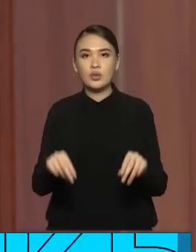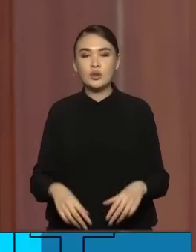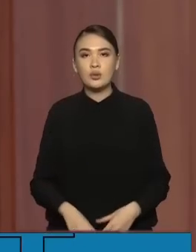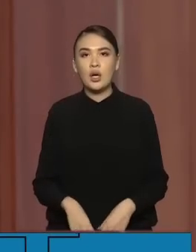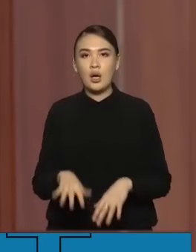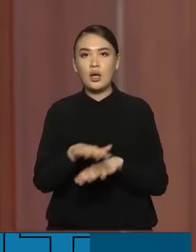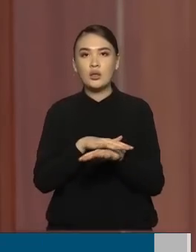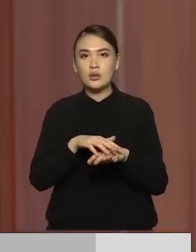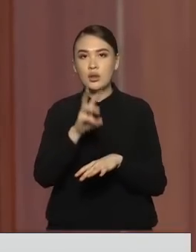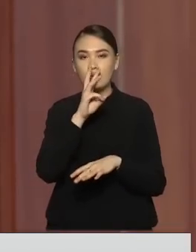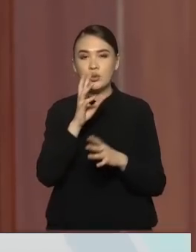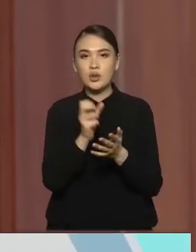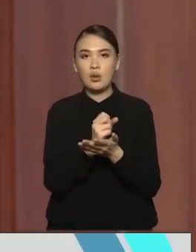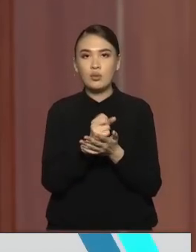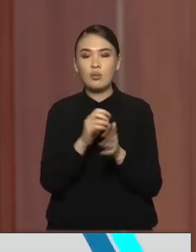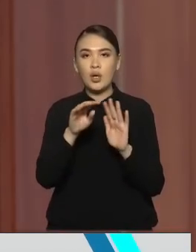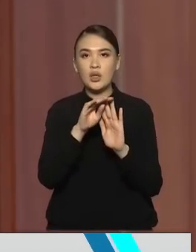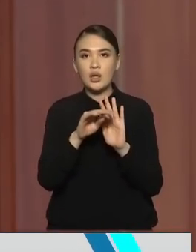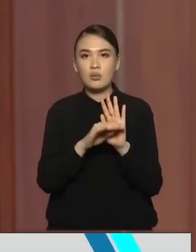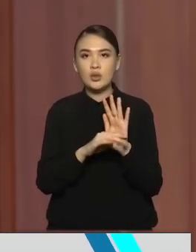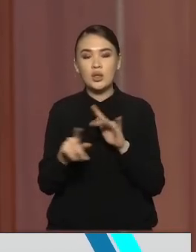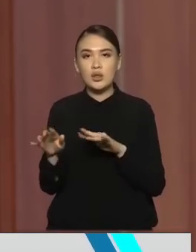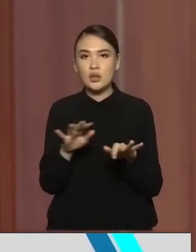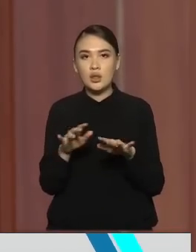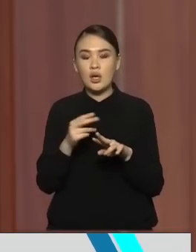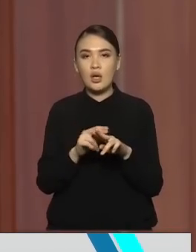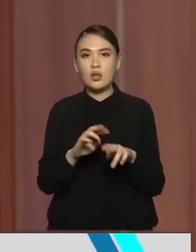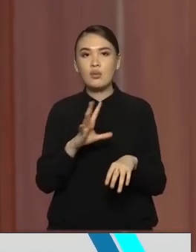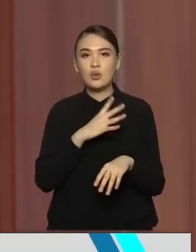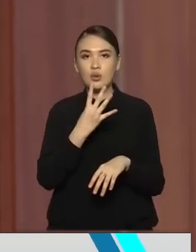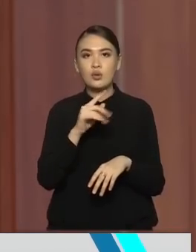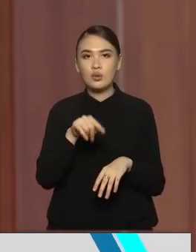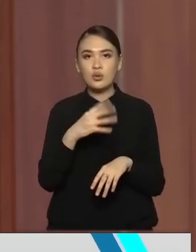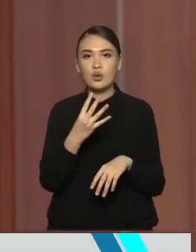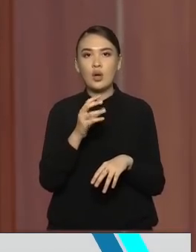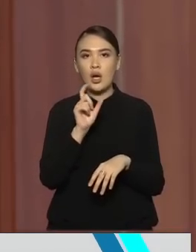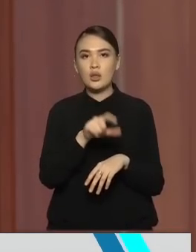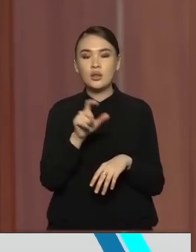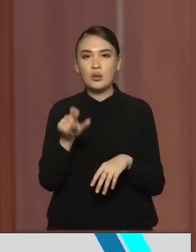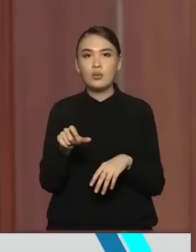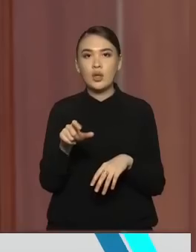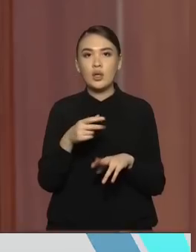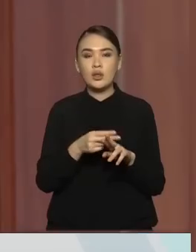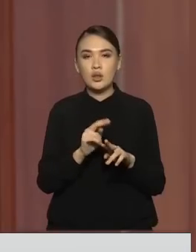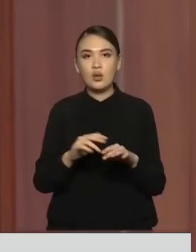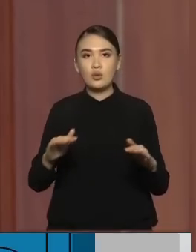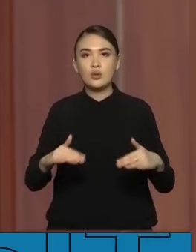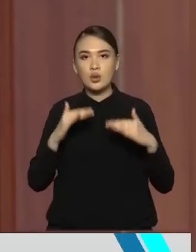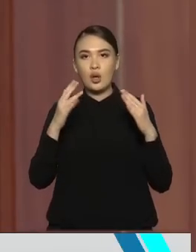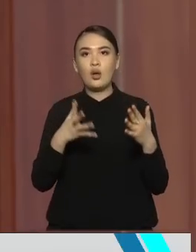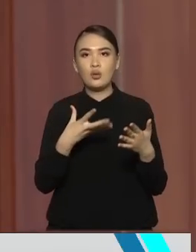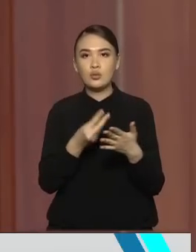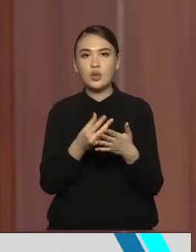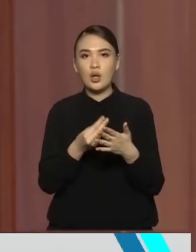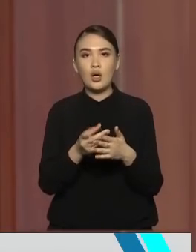Халықтың табысын арттырудың бағдарламасы іске асырылуда. Биыл 4,4 миллион адамды көтерілген әлеуметтік төлемдермен